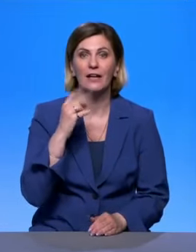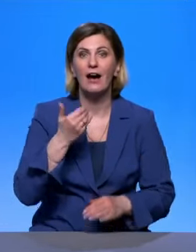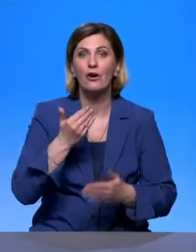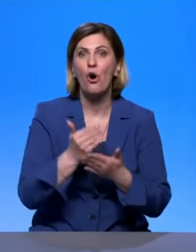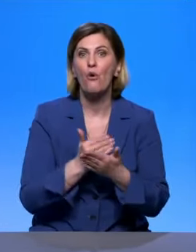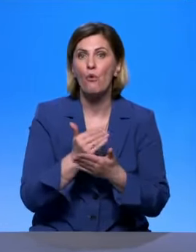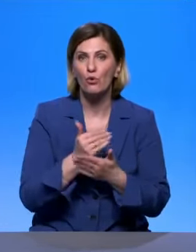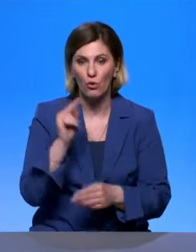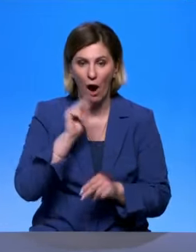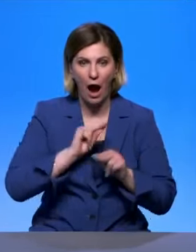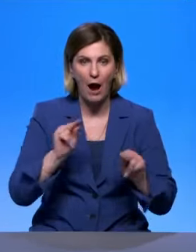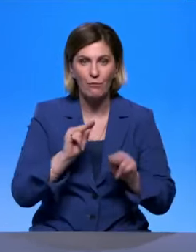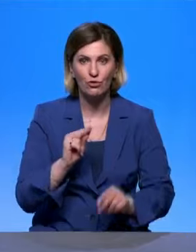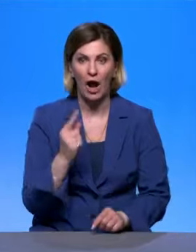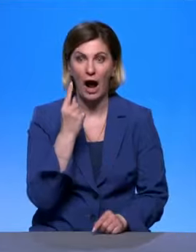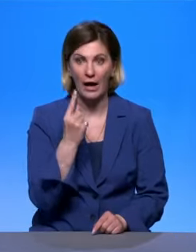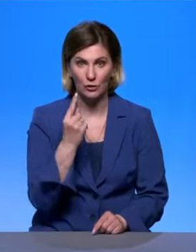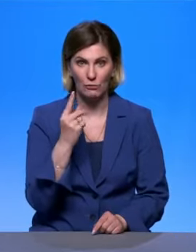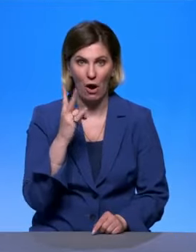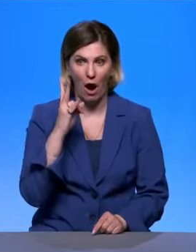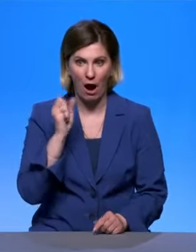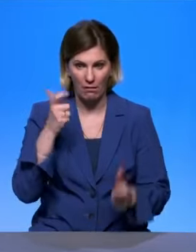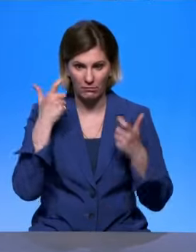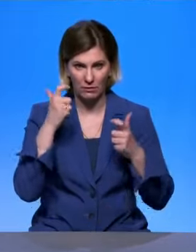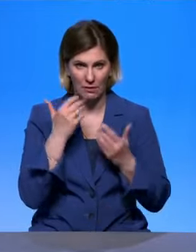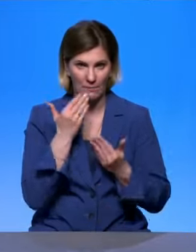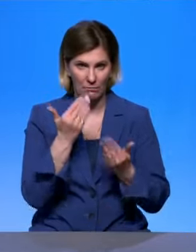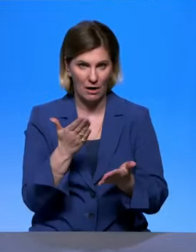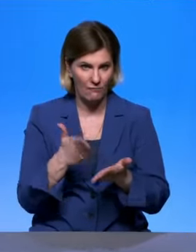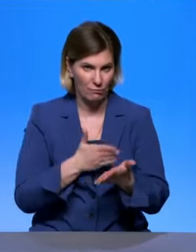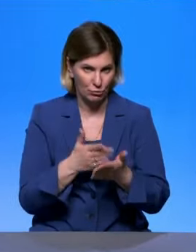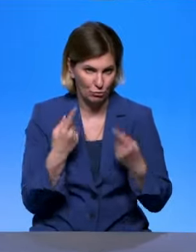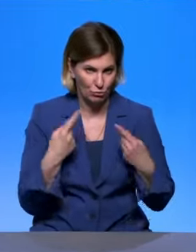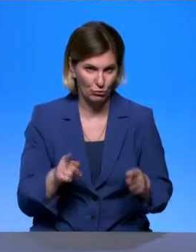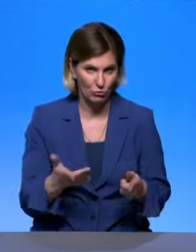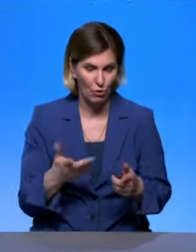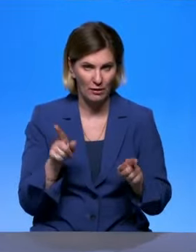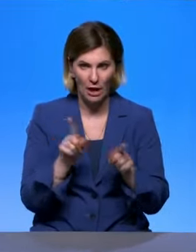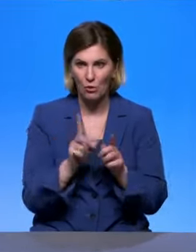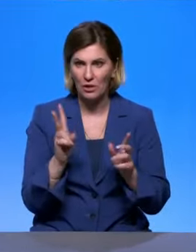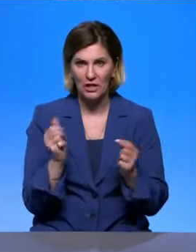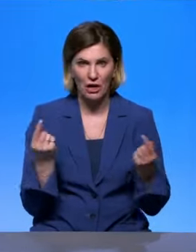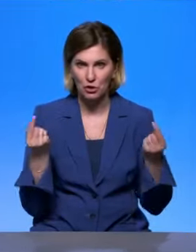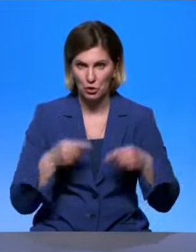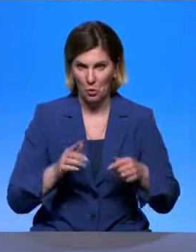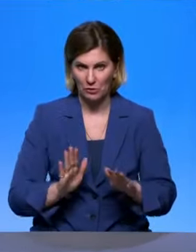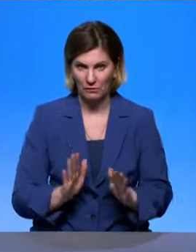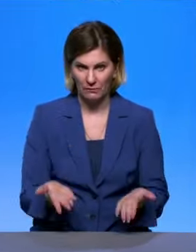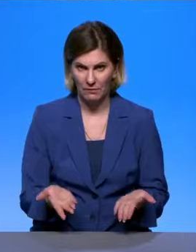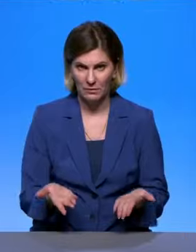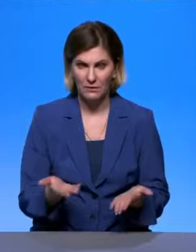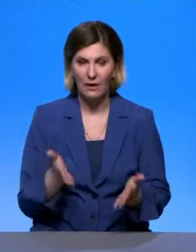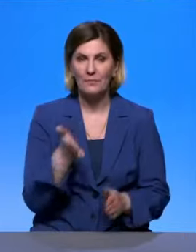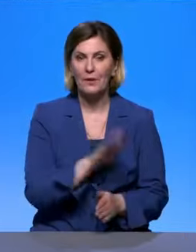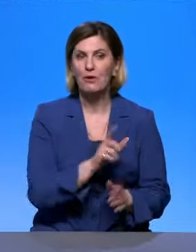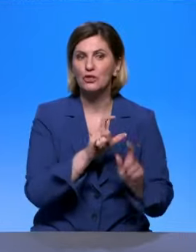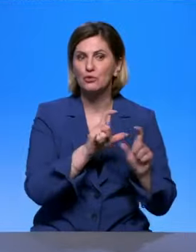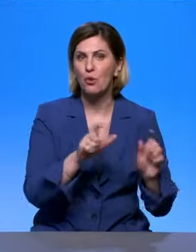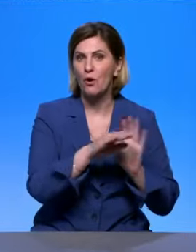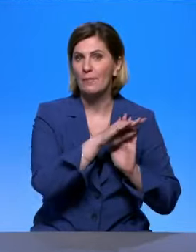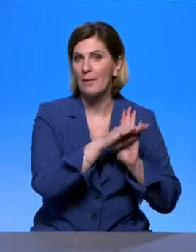одному, а на экзаменах спрашивают другое. Такое несоответствие, мягко говоря, между школьными программами